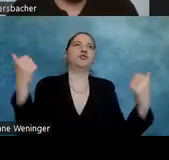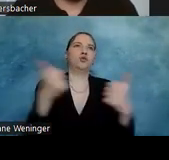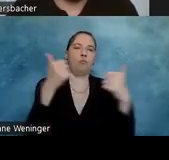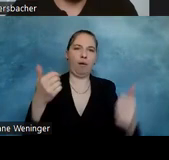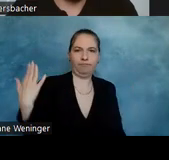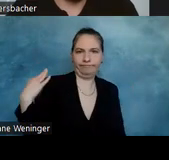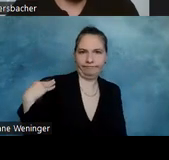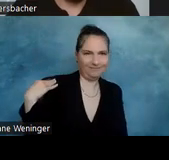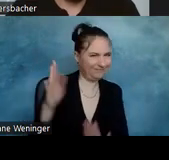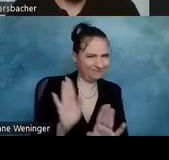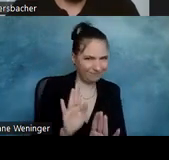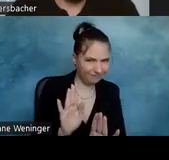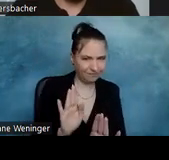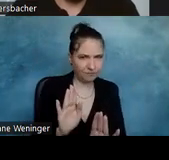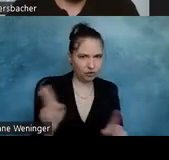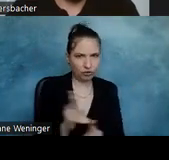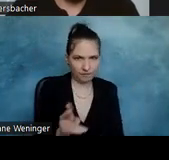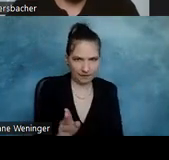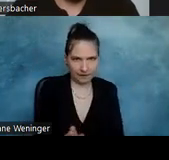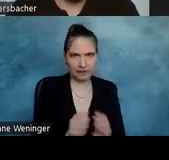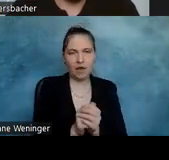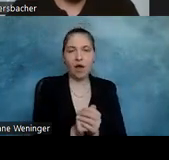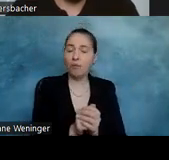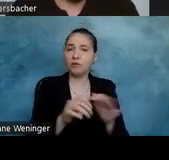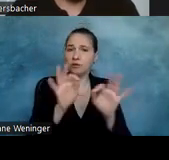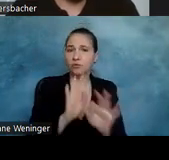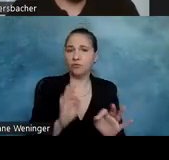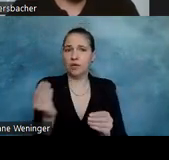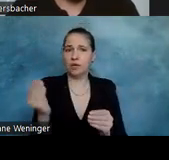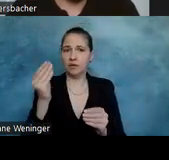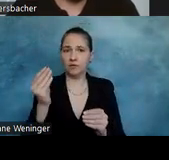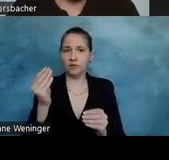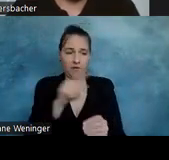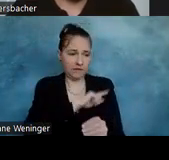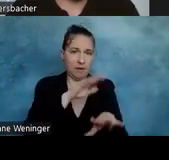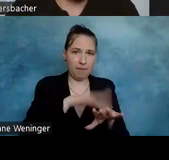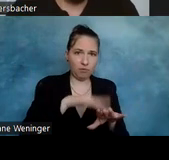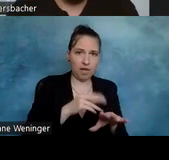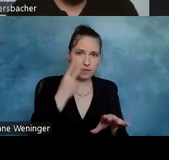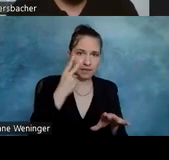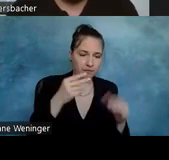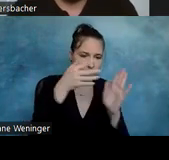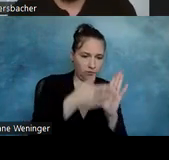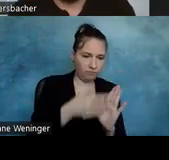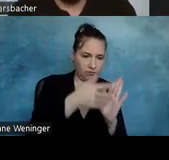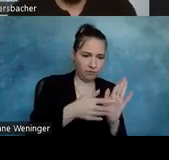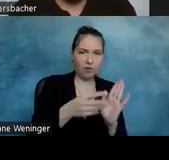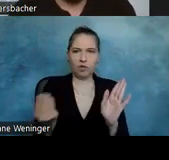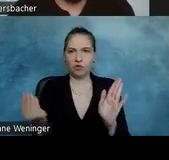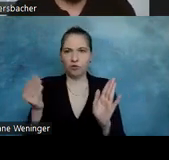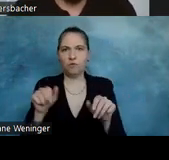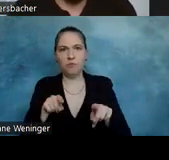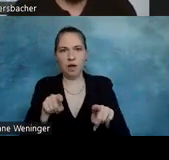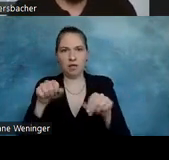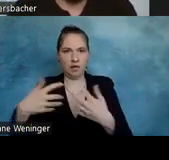Ist halt nicht so. Aber es ist eine nützliche Ergänzung eben zum manuellen Prüfen und darum bietet es sich halt auch einfach an,